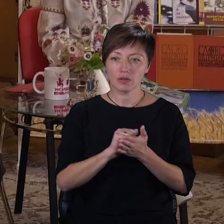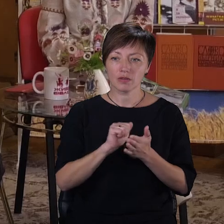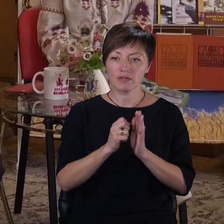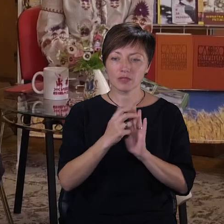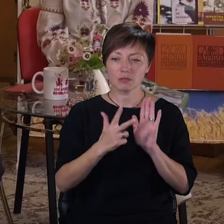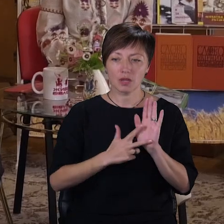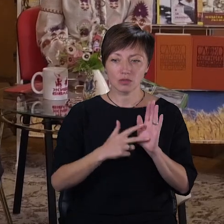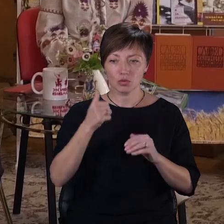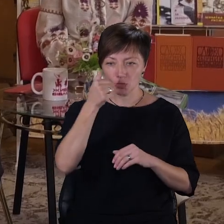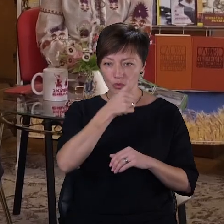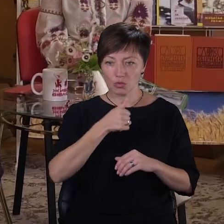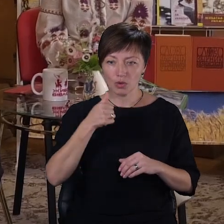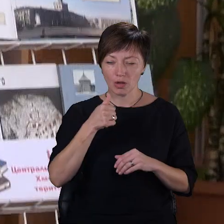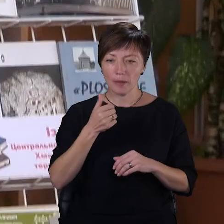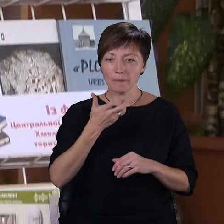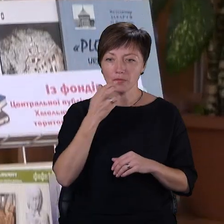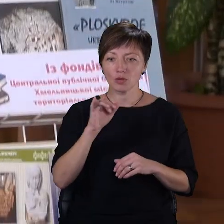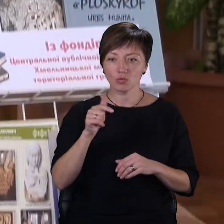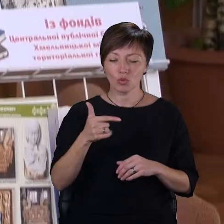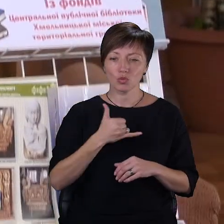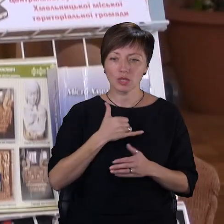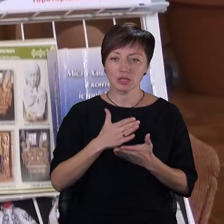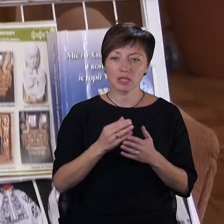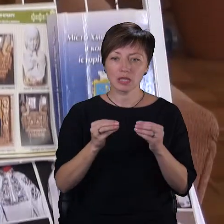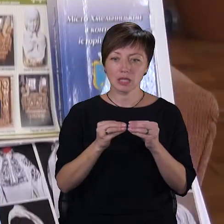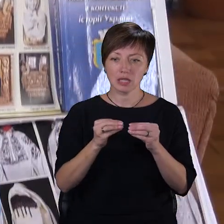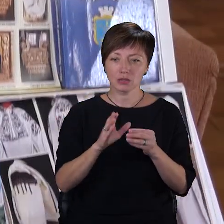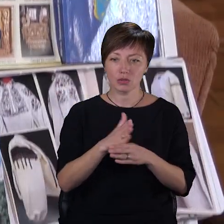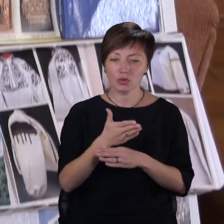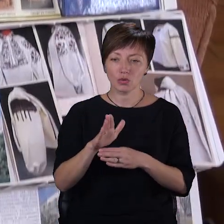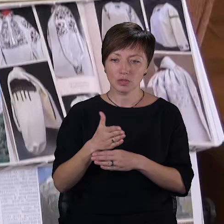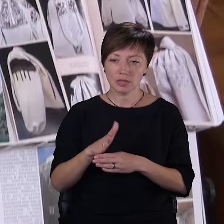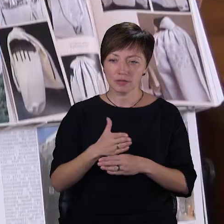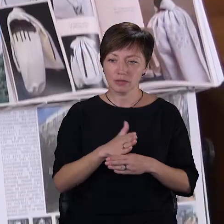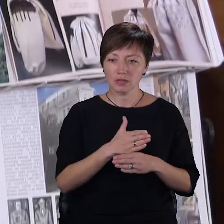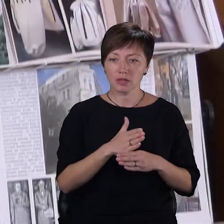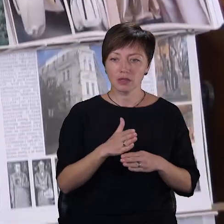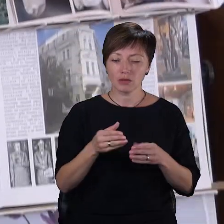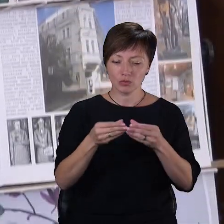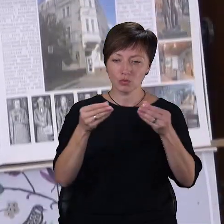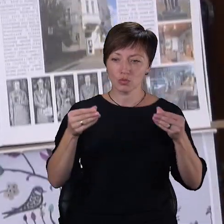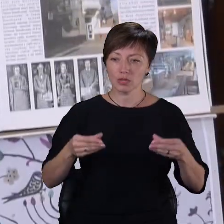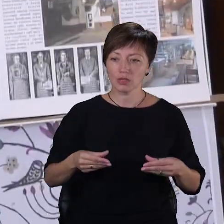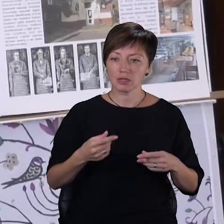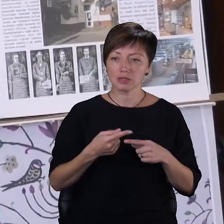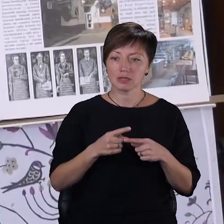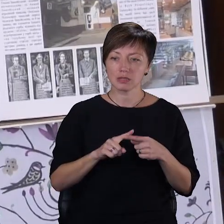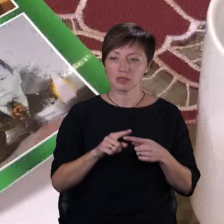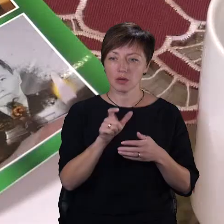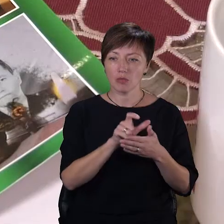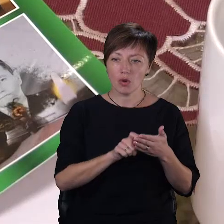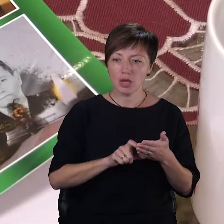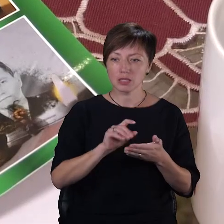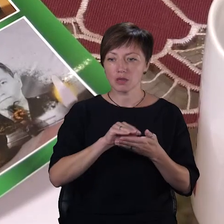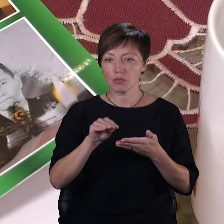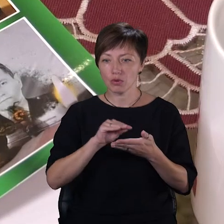року, «Альманах «Південний Буг». У нас є 10 розділів, 10-11 розділів в «Альманасі». Це поезія,